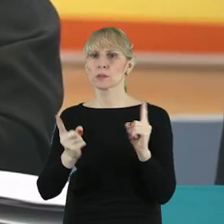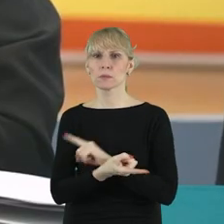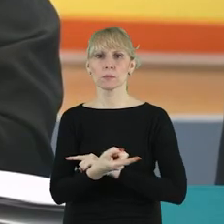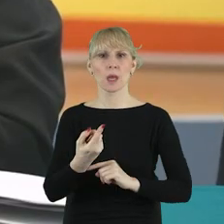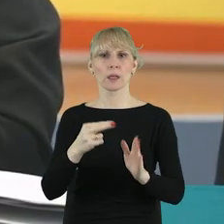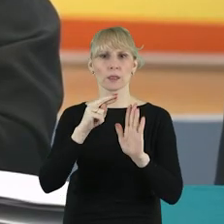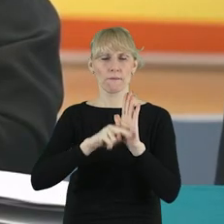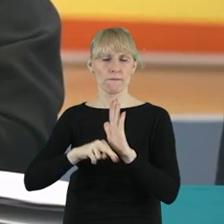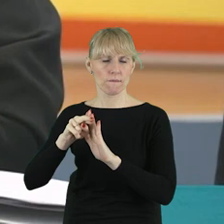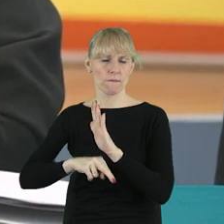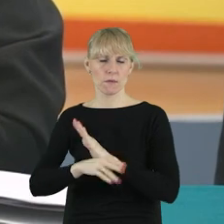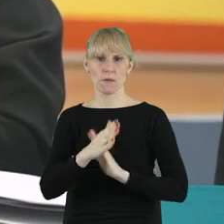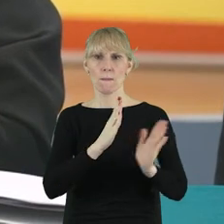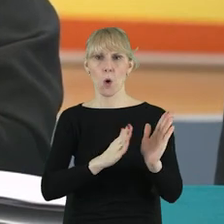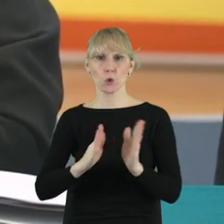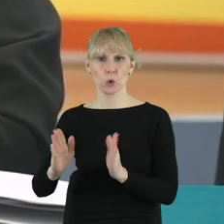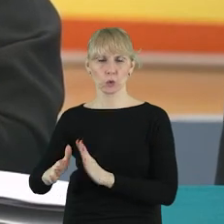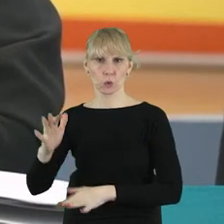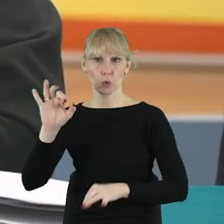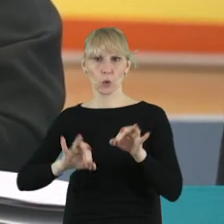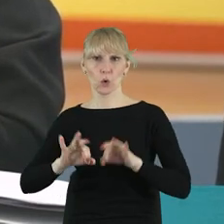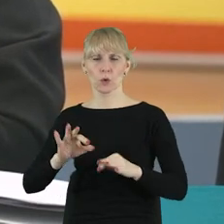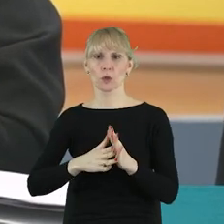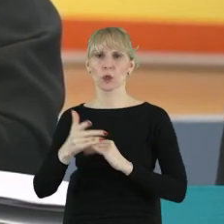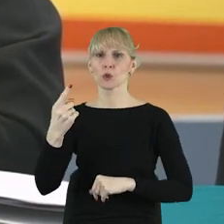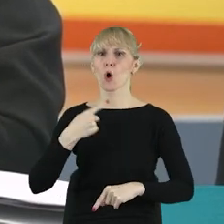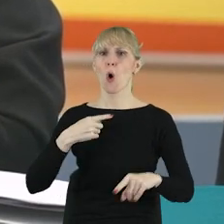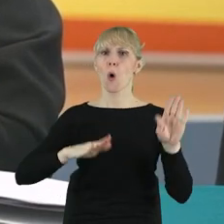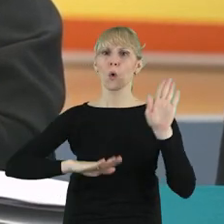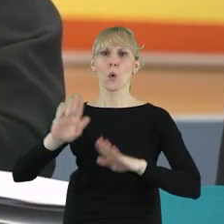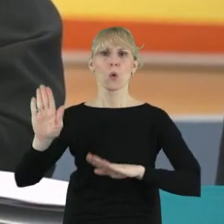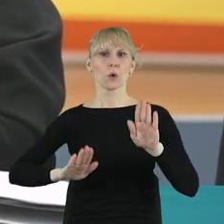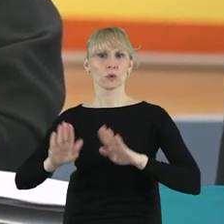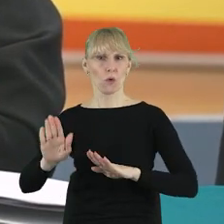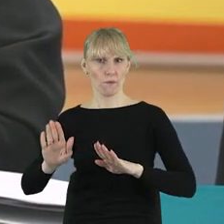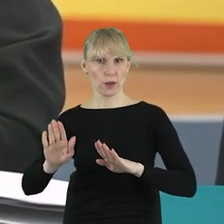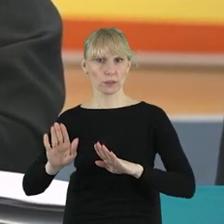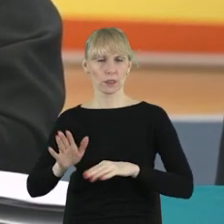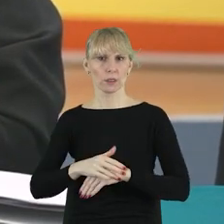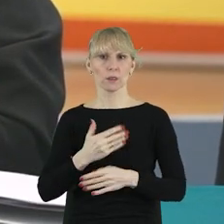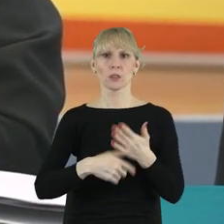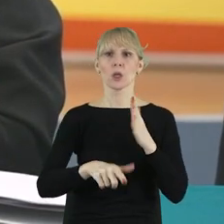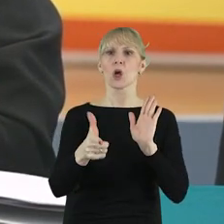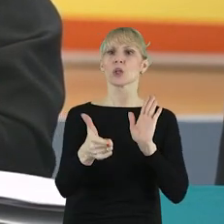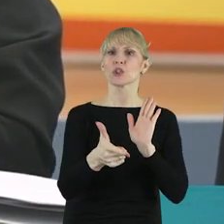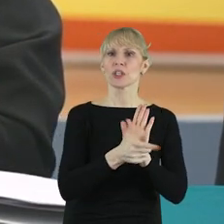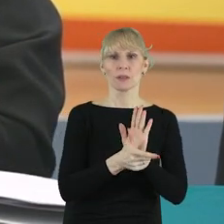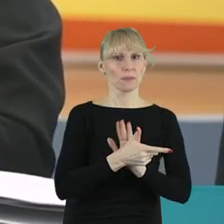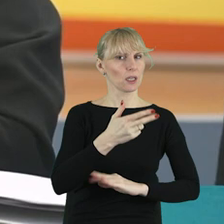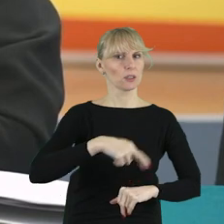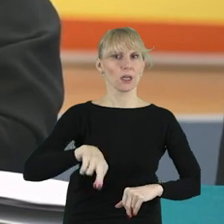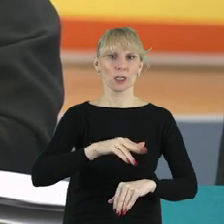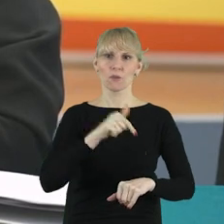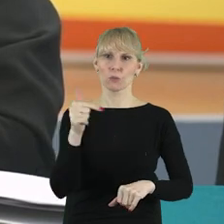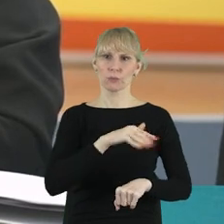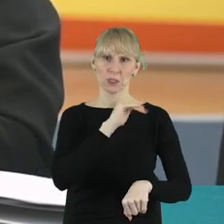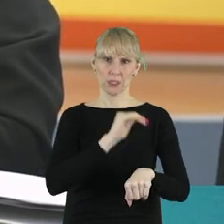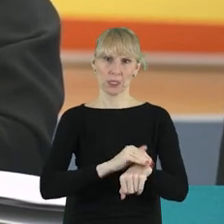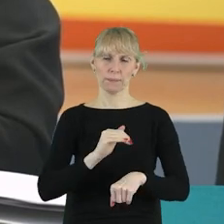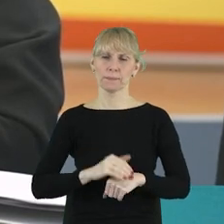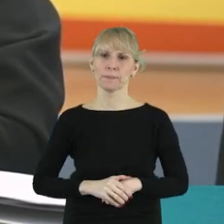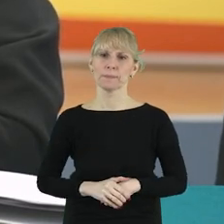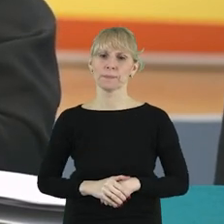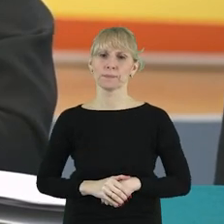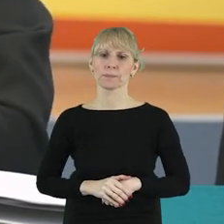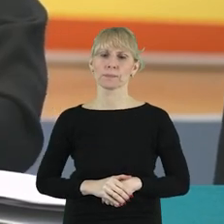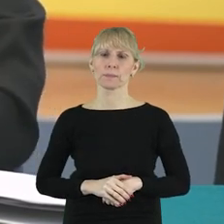bezwzględną większość, czyli 17 radnych. Proszę bardzo, pan radny Paweł Bliźniuk.